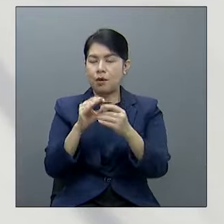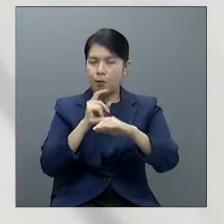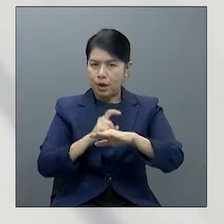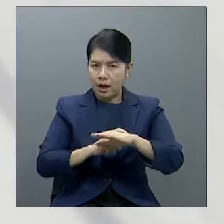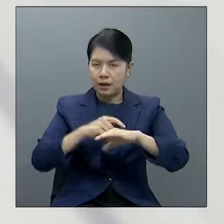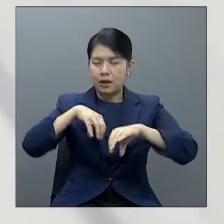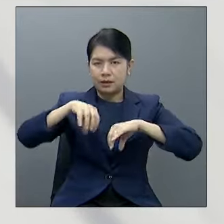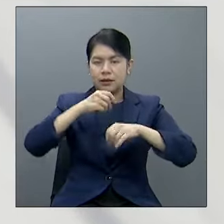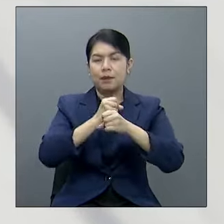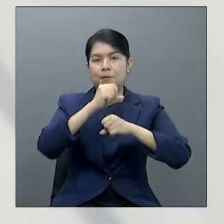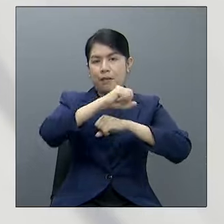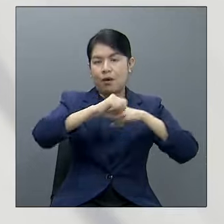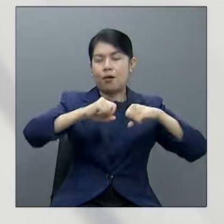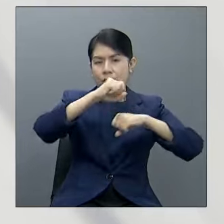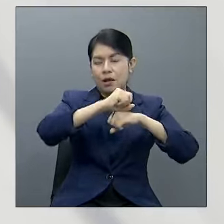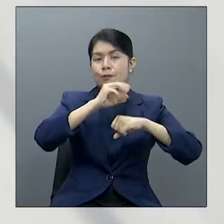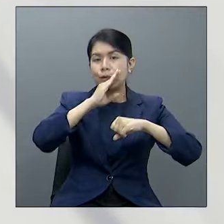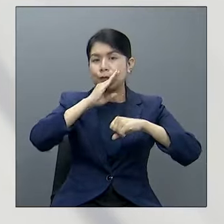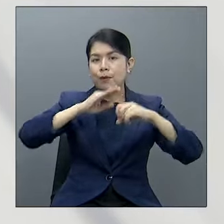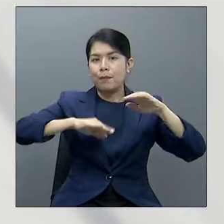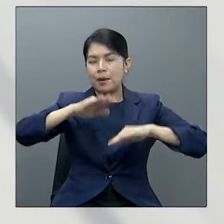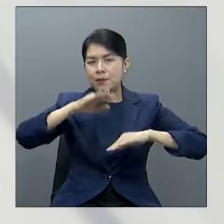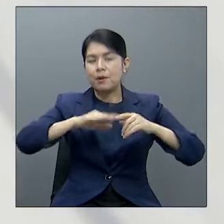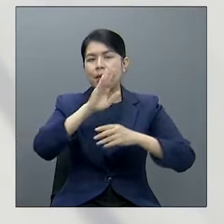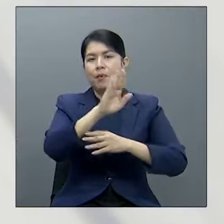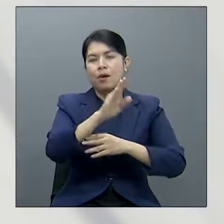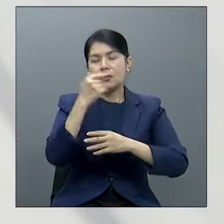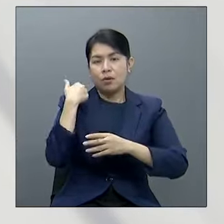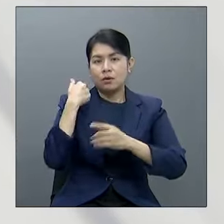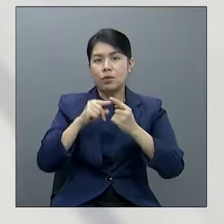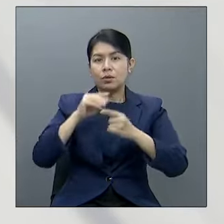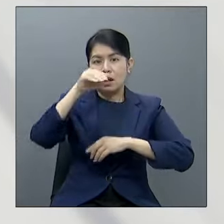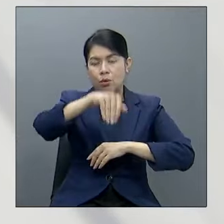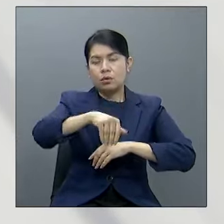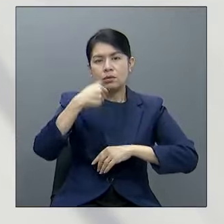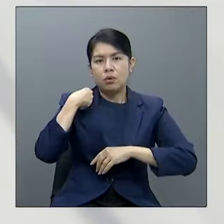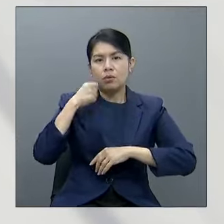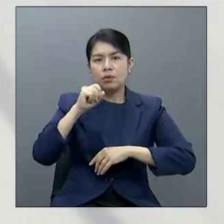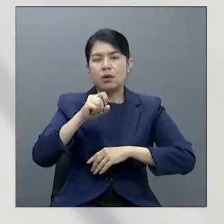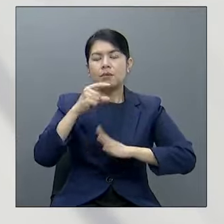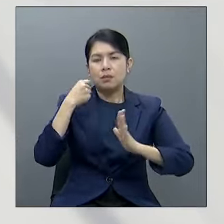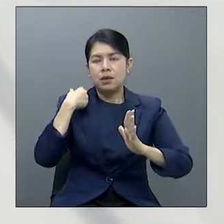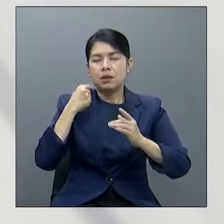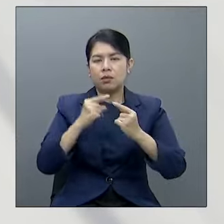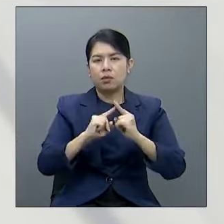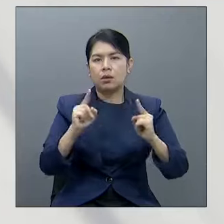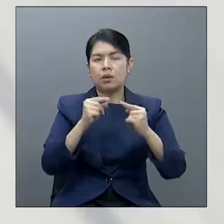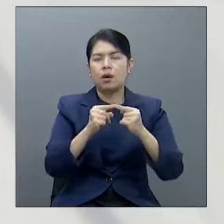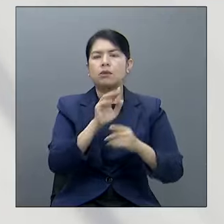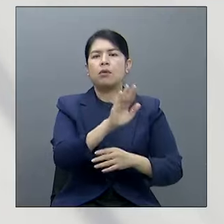างเนี่ยเทียบเคียงกับทางบูรพาวิถีระยะเวลาในโครงการ5ปีพอๆกันนะคะแต่อย่าลืมว่าทาง